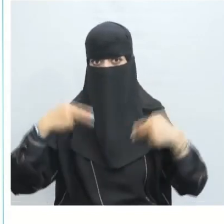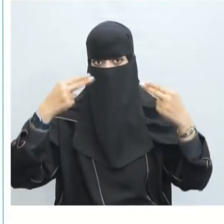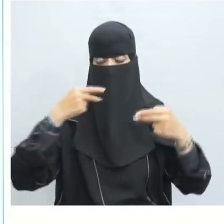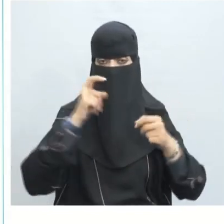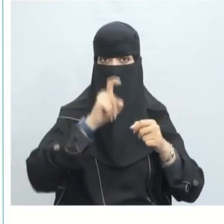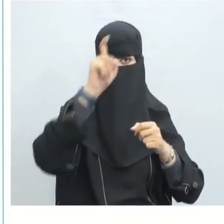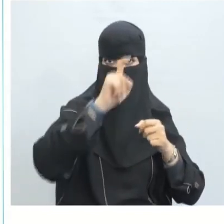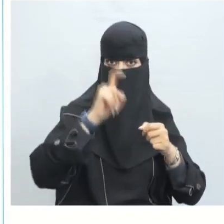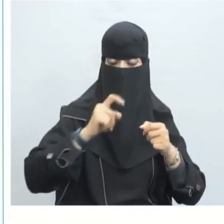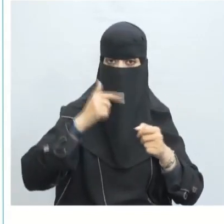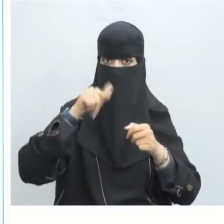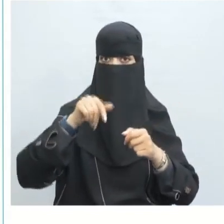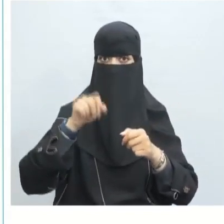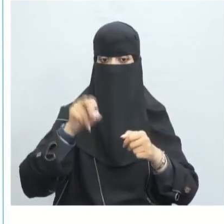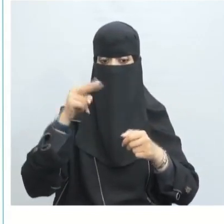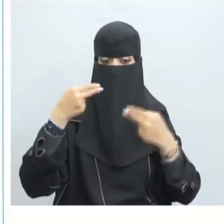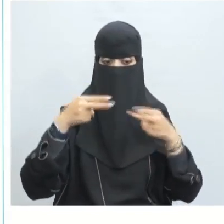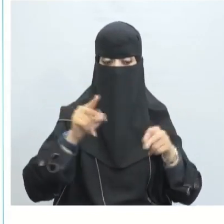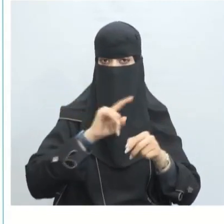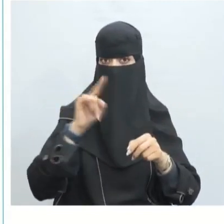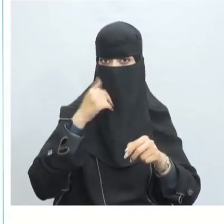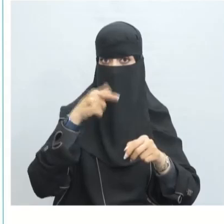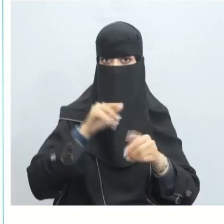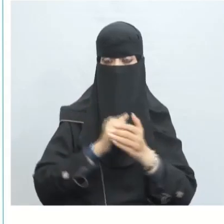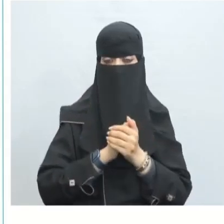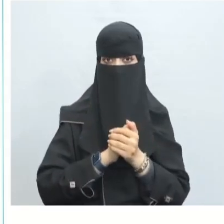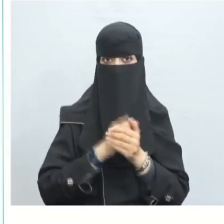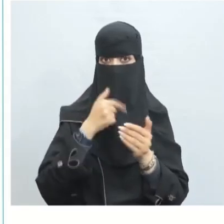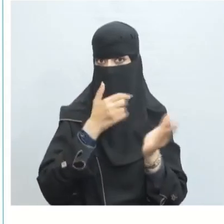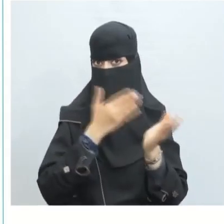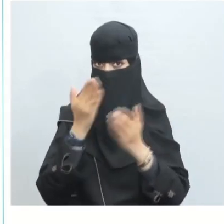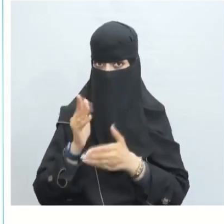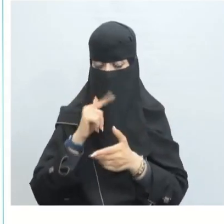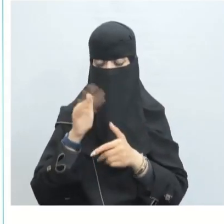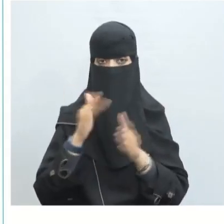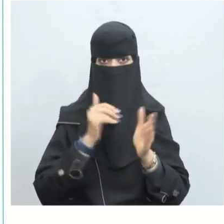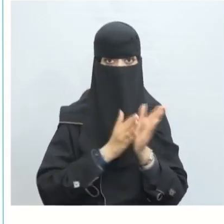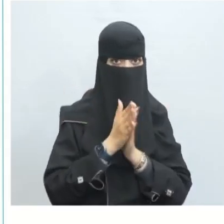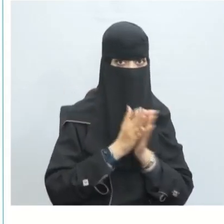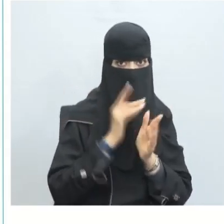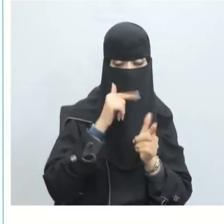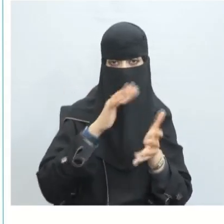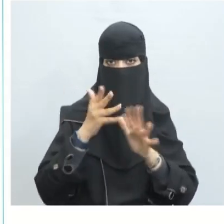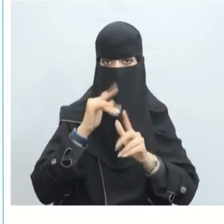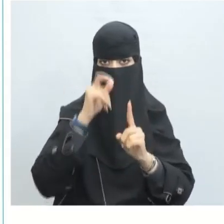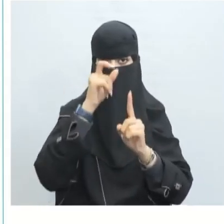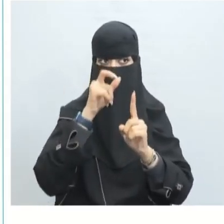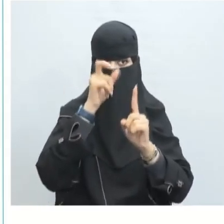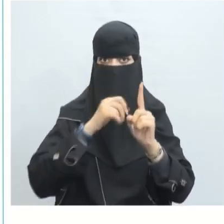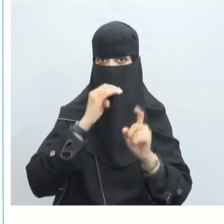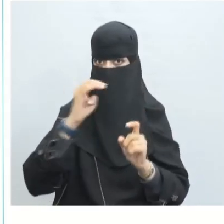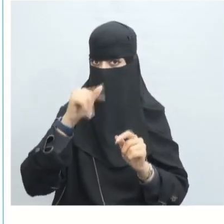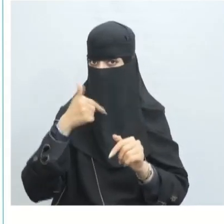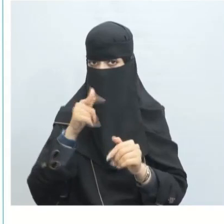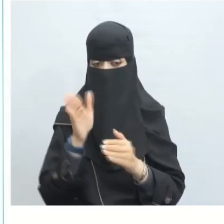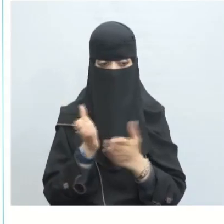استبيان ويجيب عليه بنعم او لا ما يتعلق بالحضور او ما يتعلق في الاهتمام قد يجيب الشخص نعم وهو لا يحضر